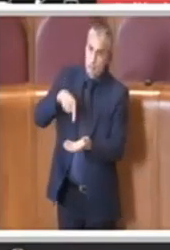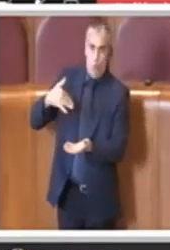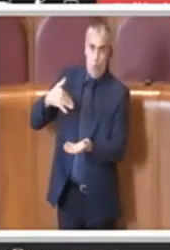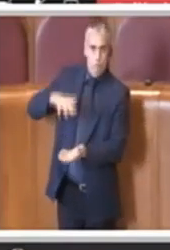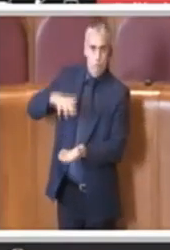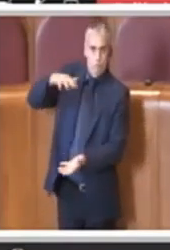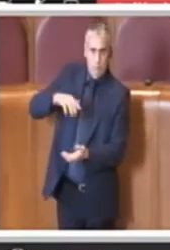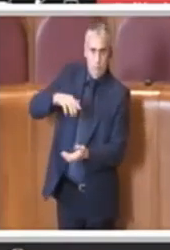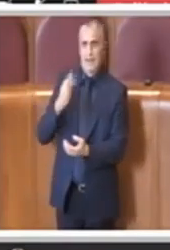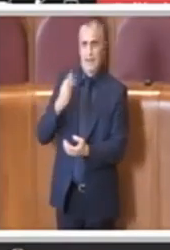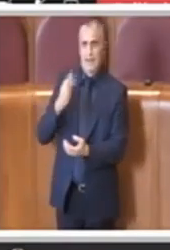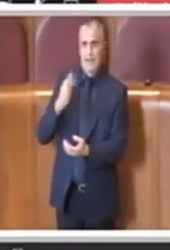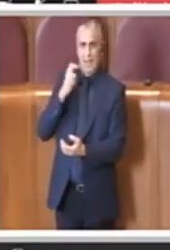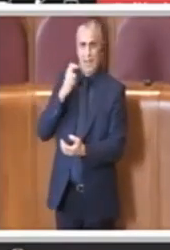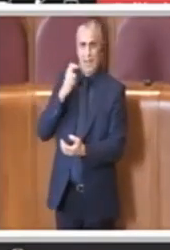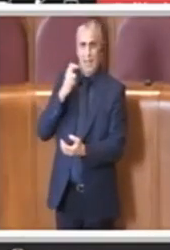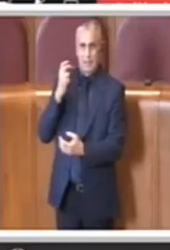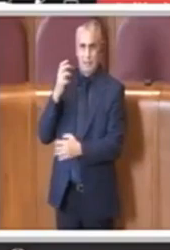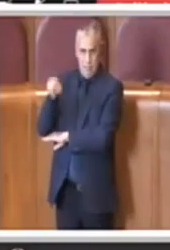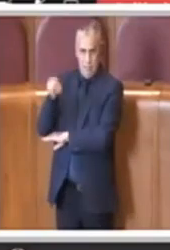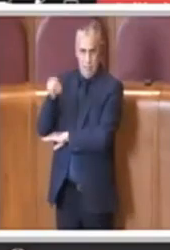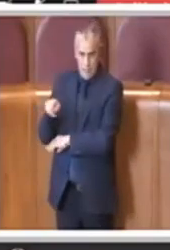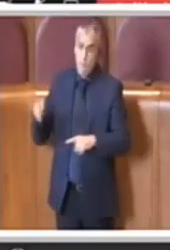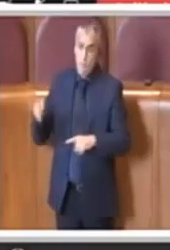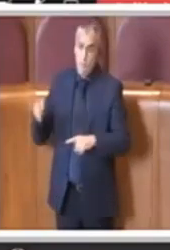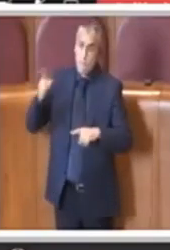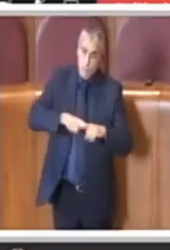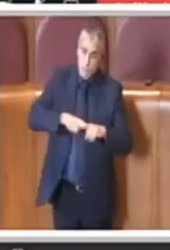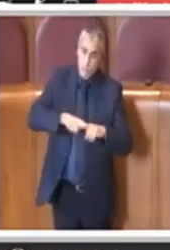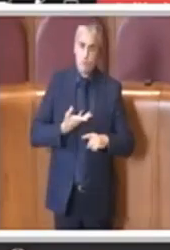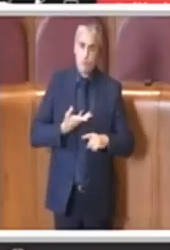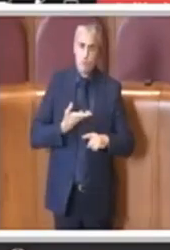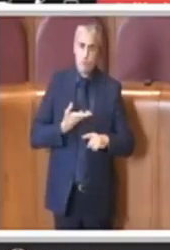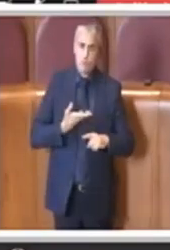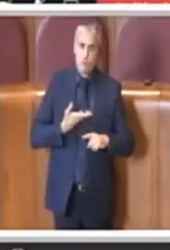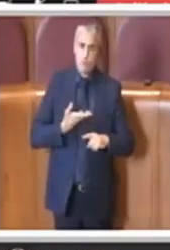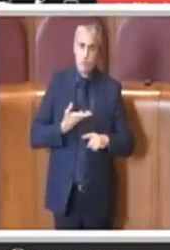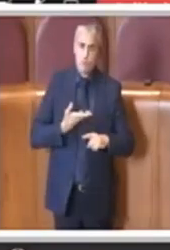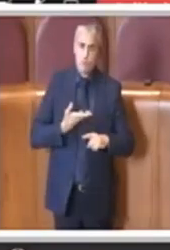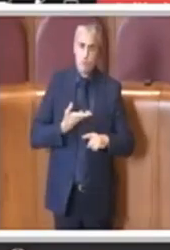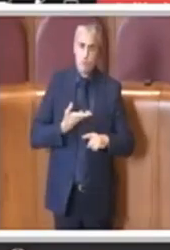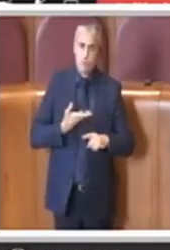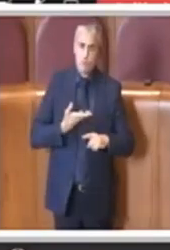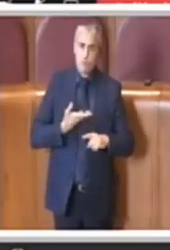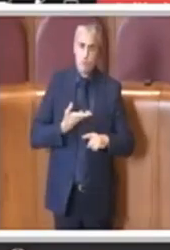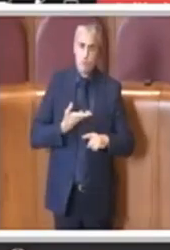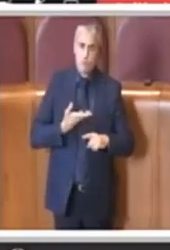abbiamo anche avviato una campagna di